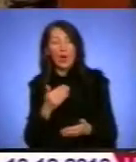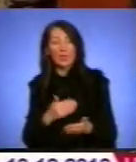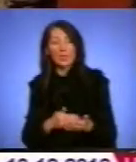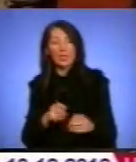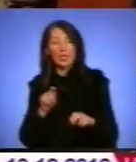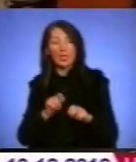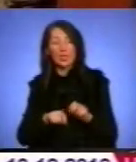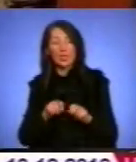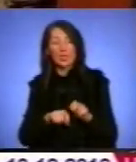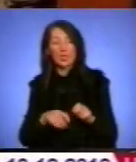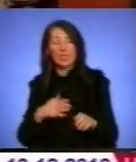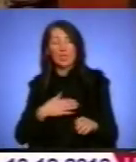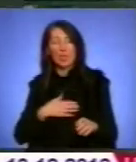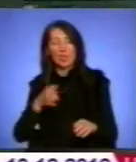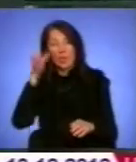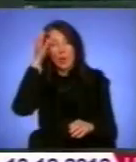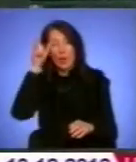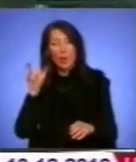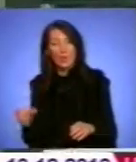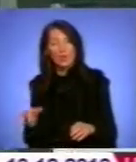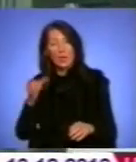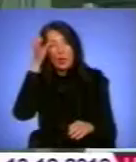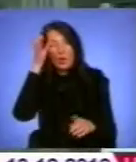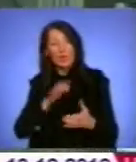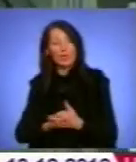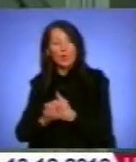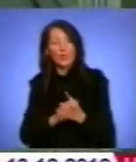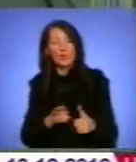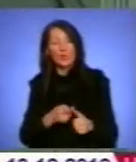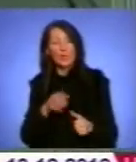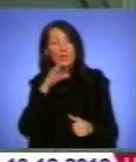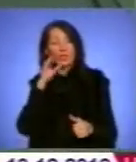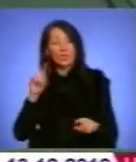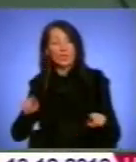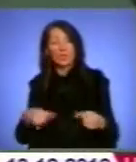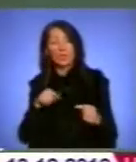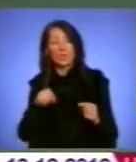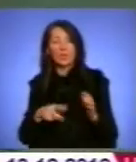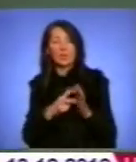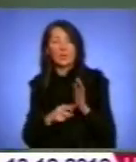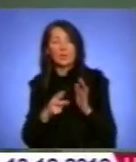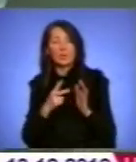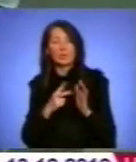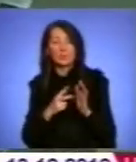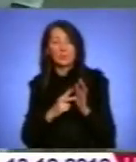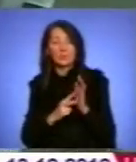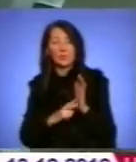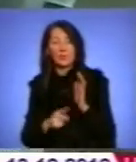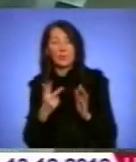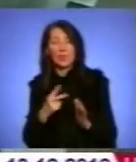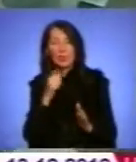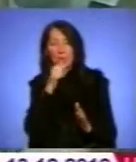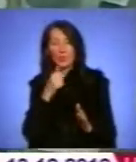досліджень наших науковців. Наукове товариство імені Шевченка створене у 1873 році. За роки